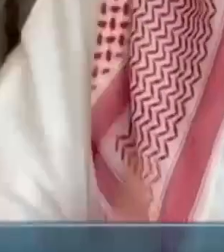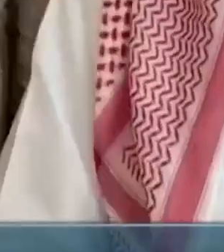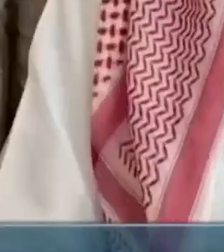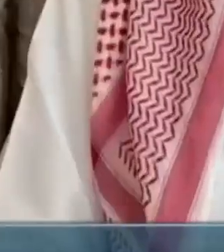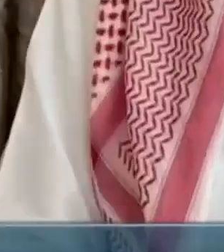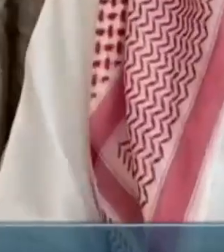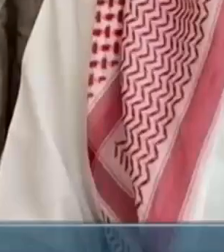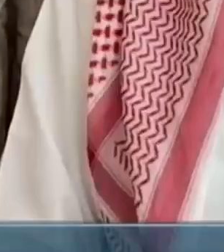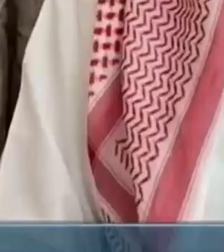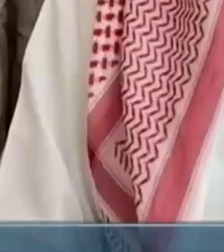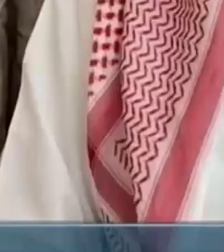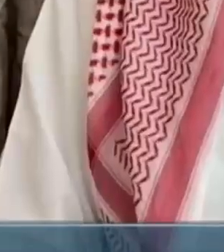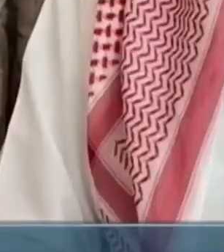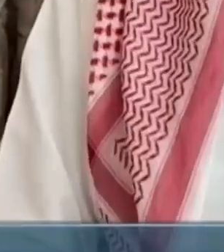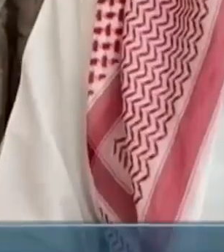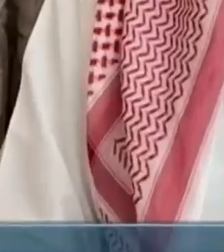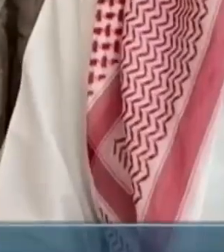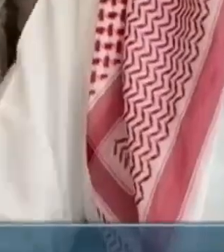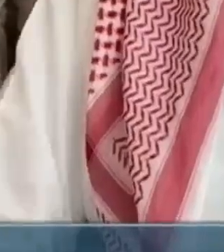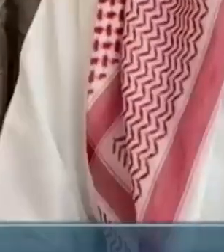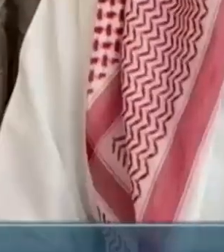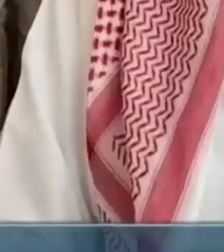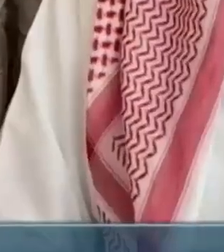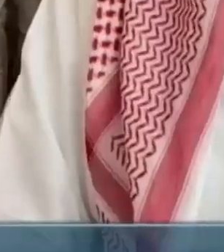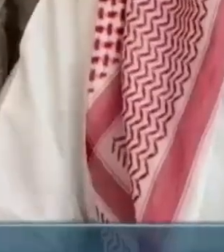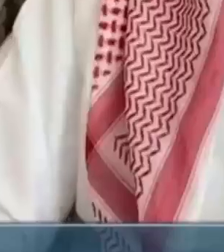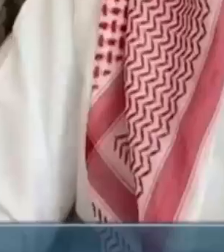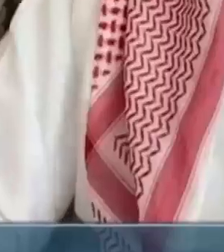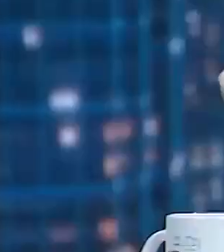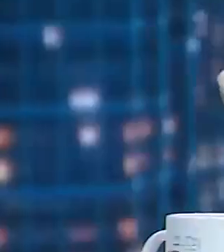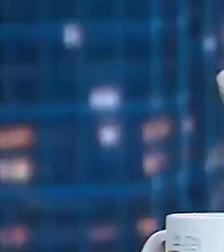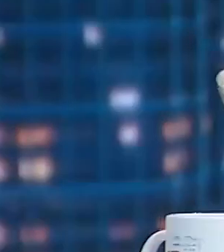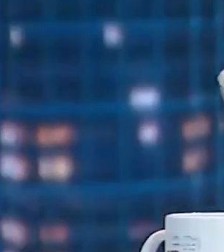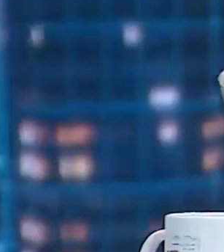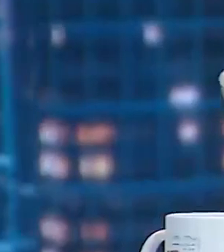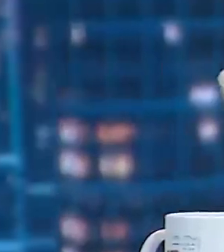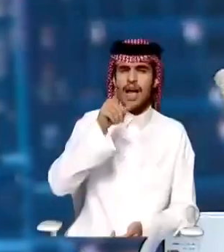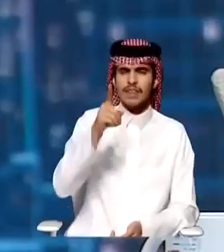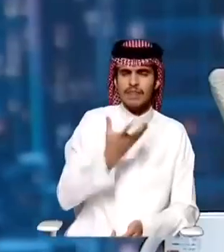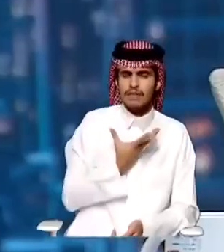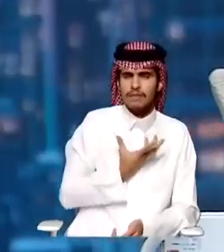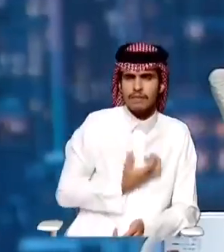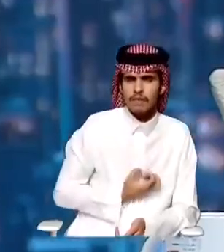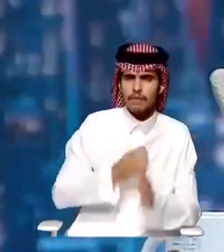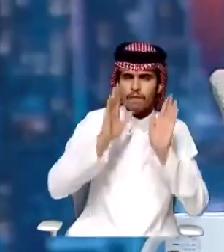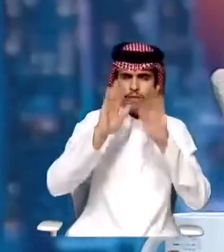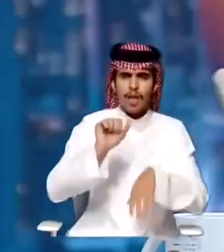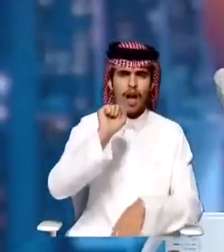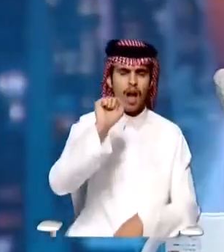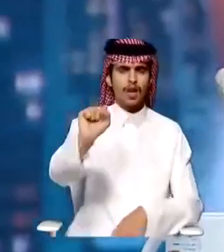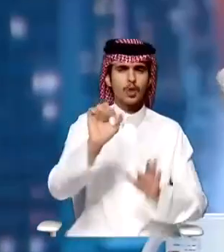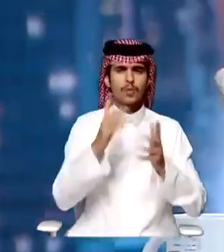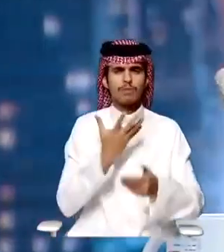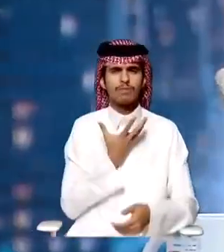العربيه السعوديه ممتاز عبد الله ايش المواقف المحرجه اللي انتم تتعرضون لها في